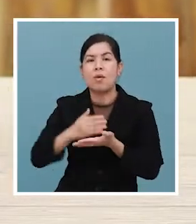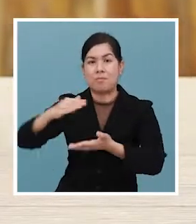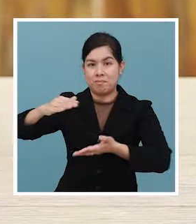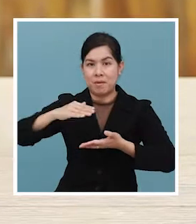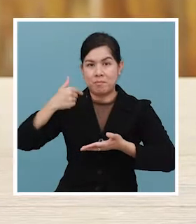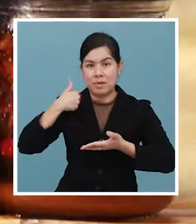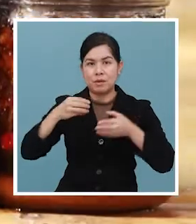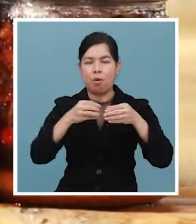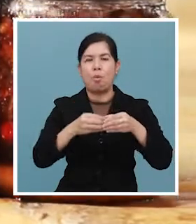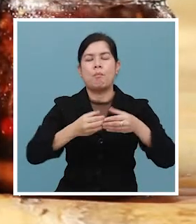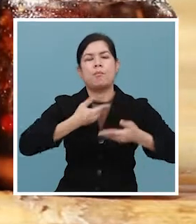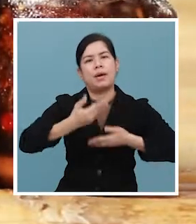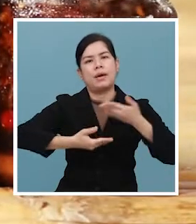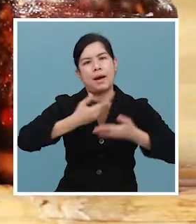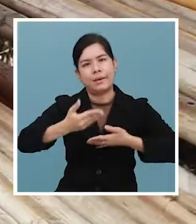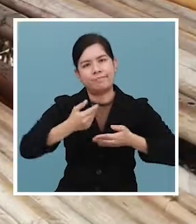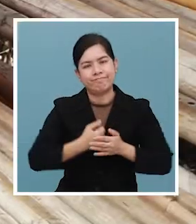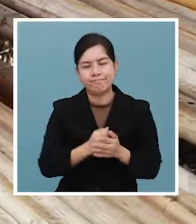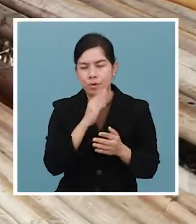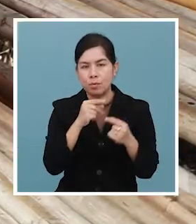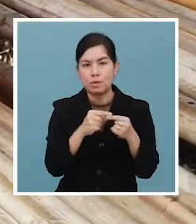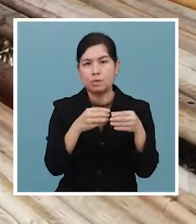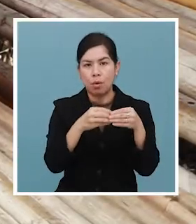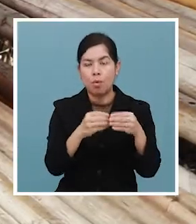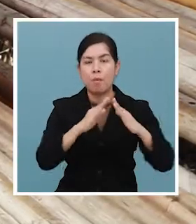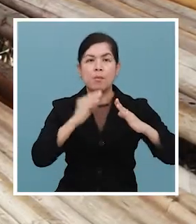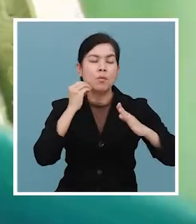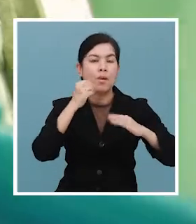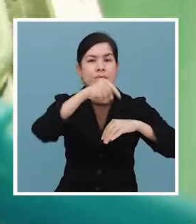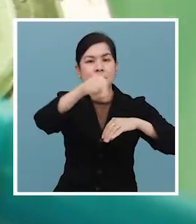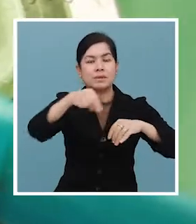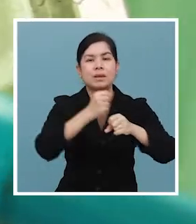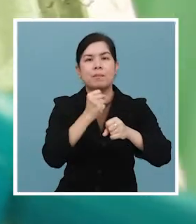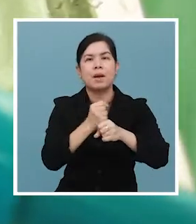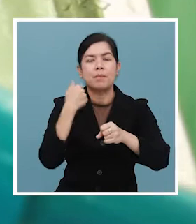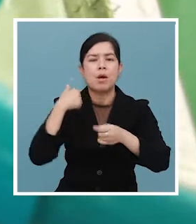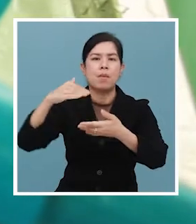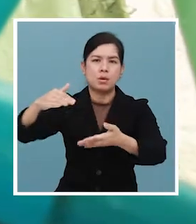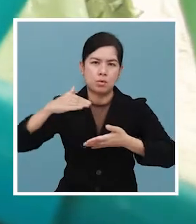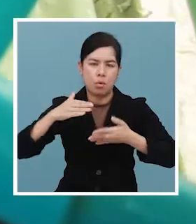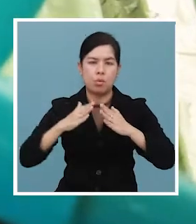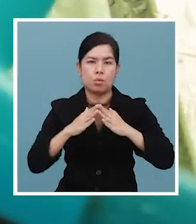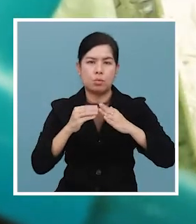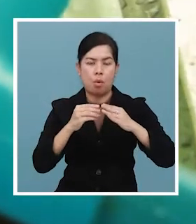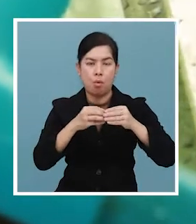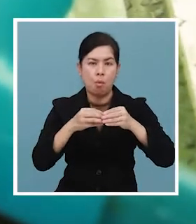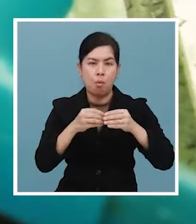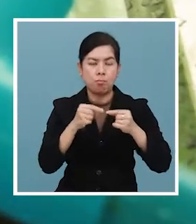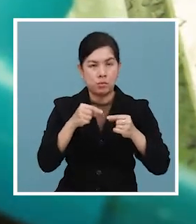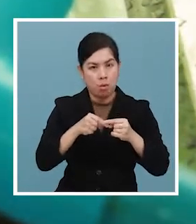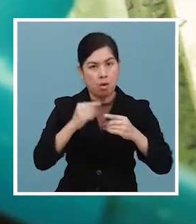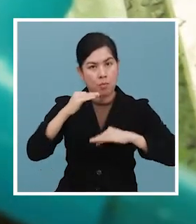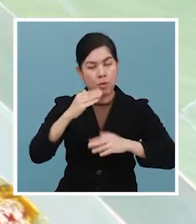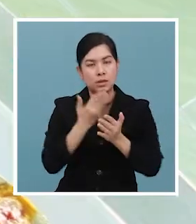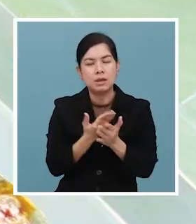เค้าจะไม่ไปจำหน่ายเองเขาจะให้คุณเป็นคนจำหน่ายคือเขาถนัดที่ว่าทำแล้วมาส่งกลุ่มทำให้กลุ่มตั้งตั้งราคาได้เอง